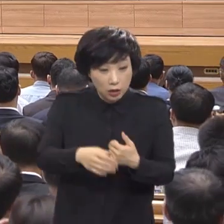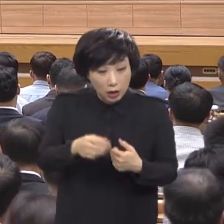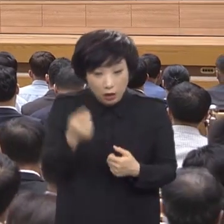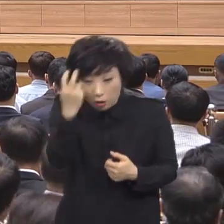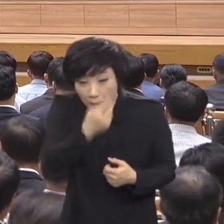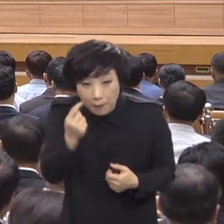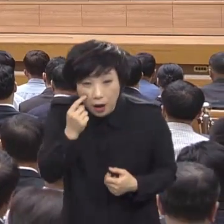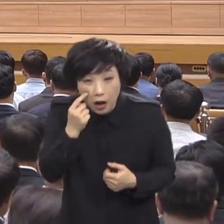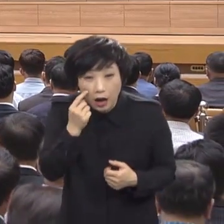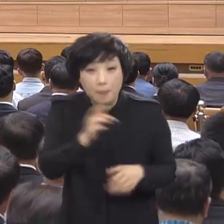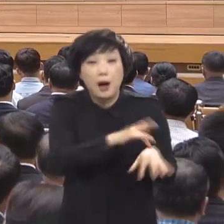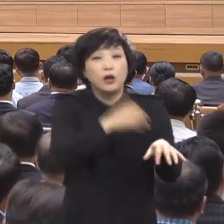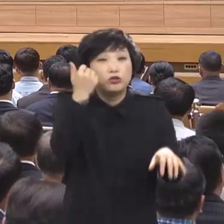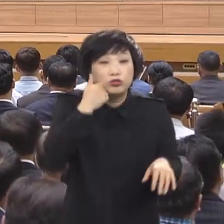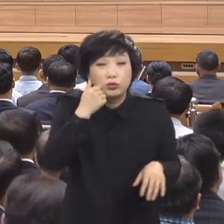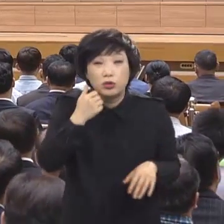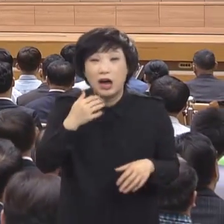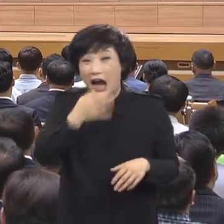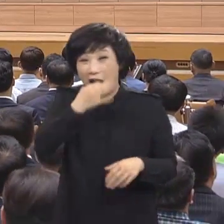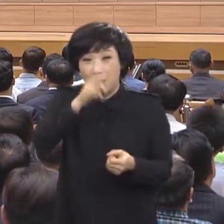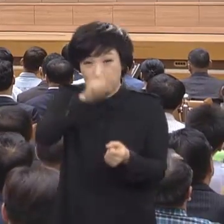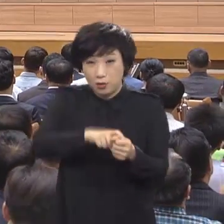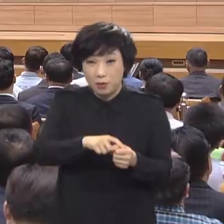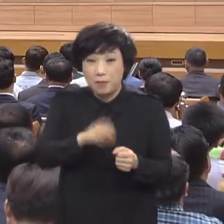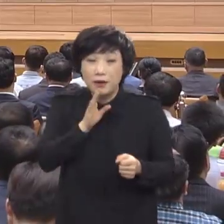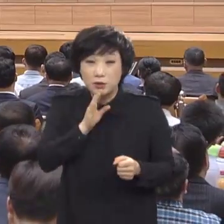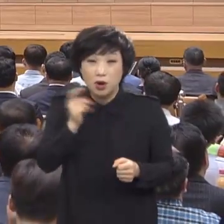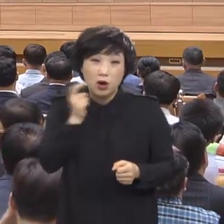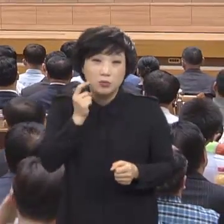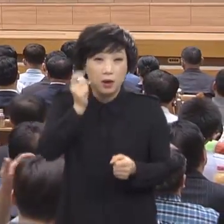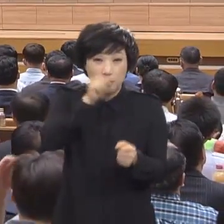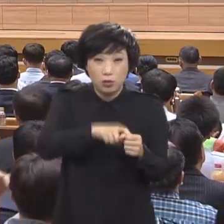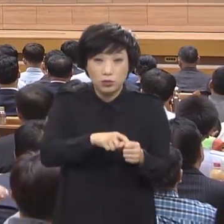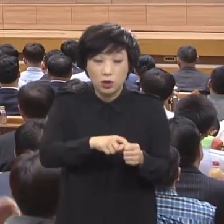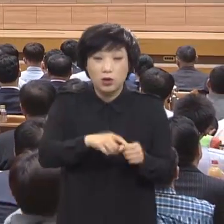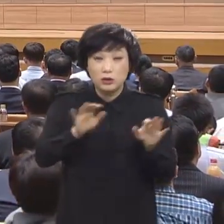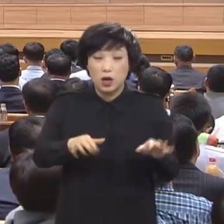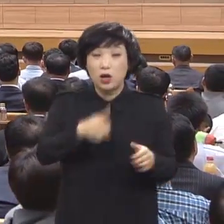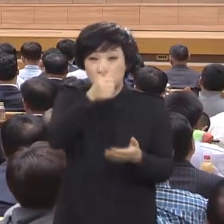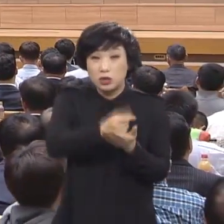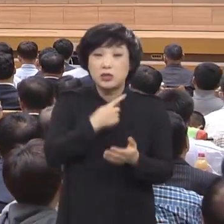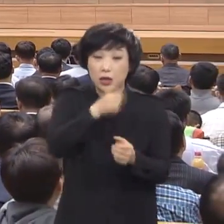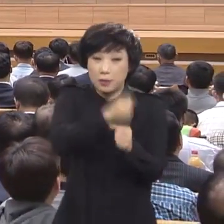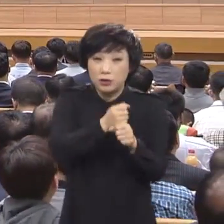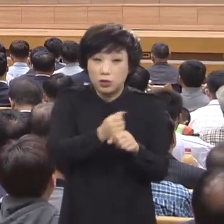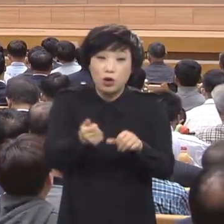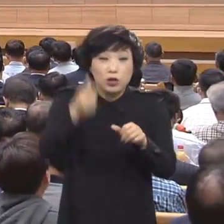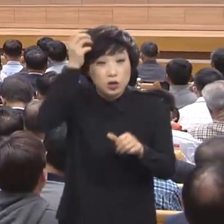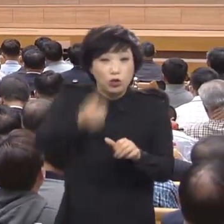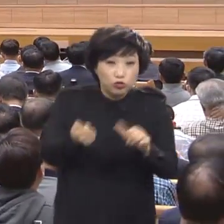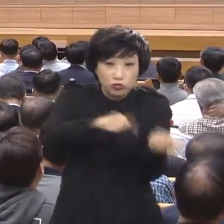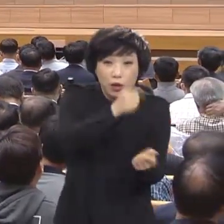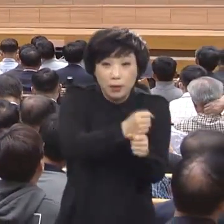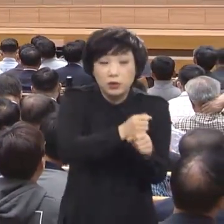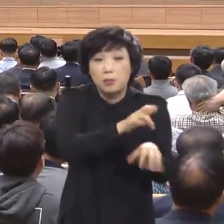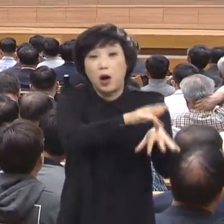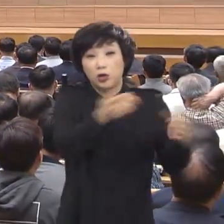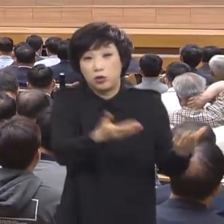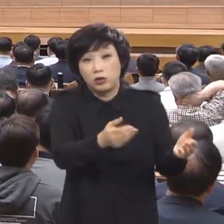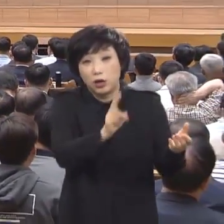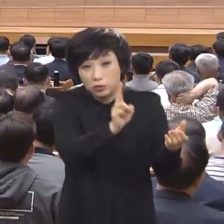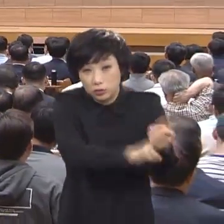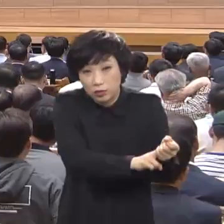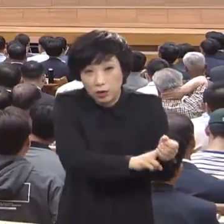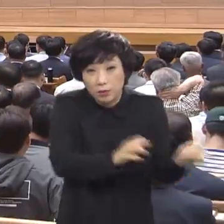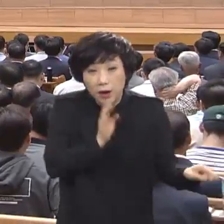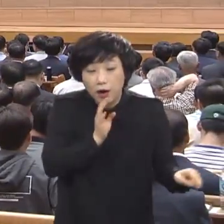놈이요 거짓말한 놈이요 그를 죄짓게 해서 죽인 놈이 마귀 역사다. 우리는 절대로 이름에게 속아서는 안 된다.